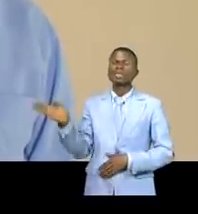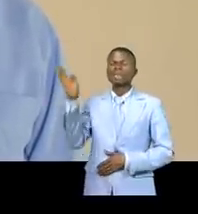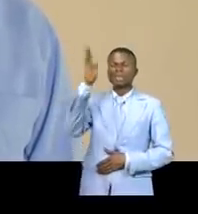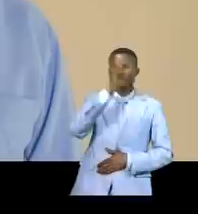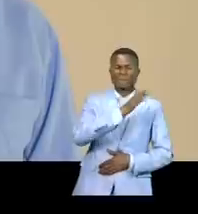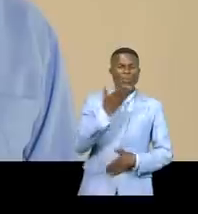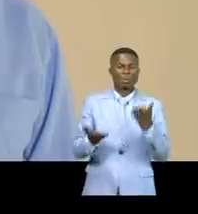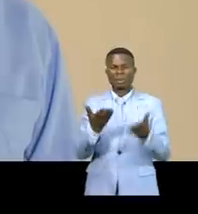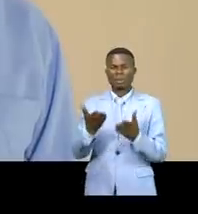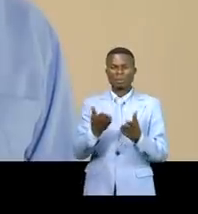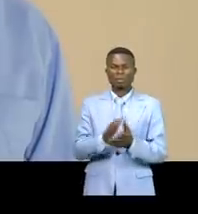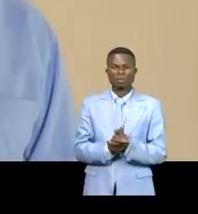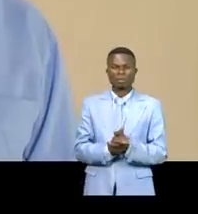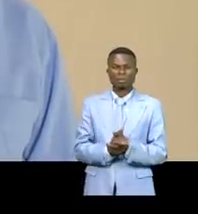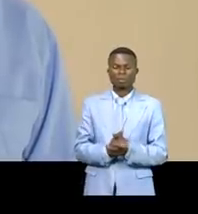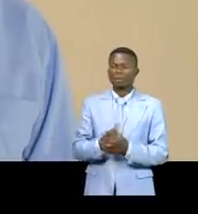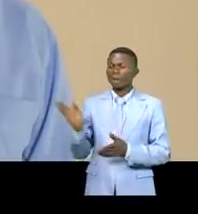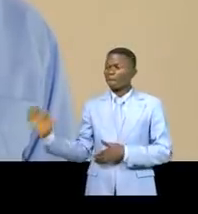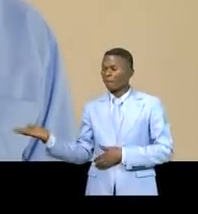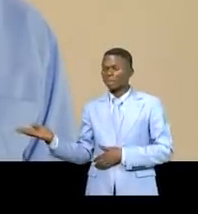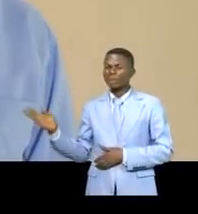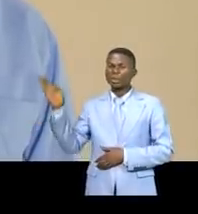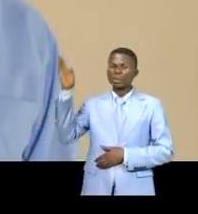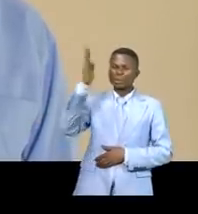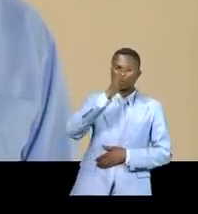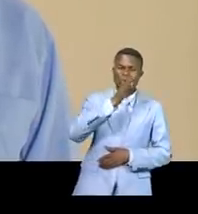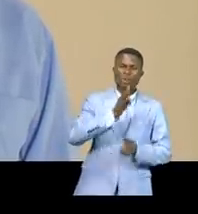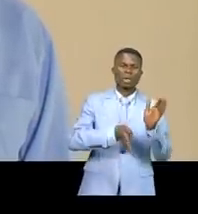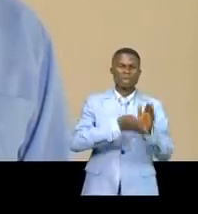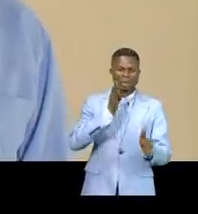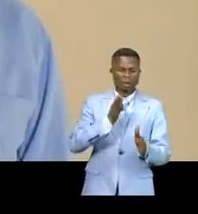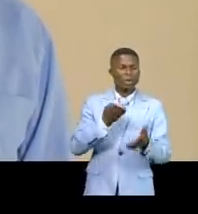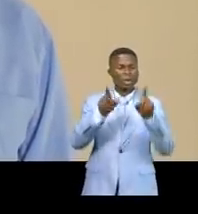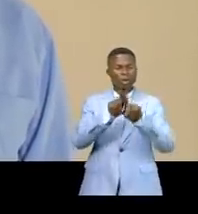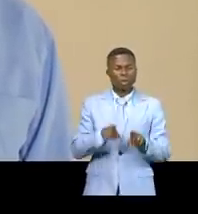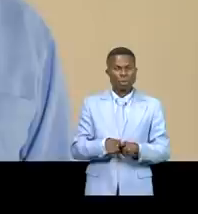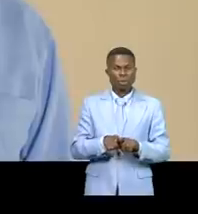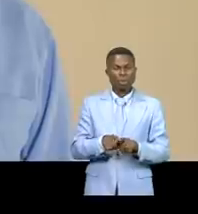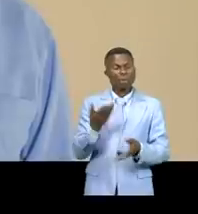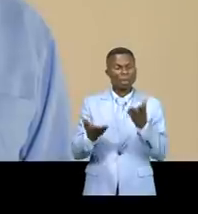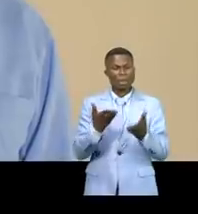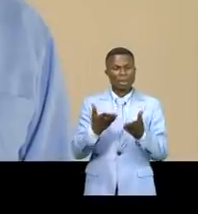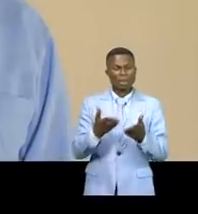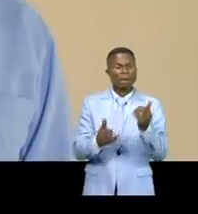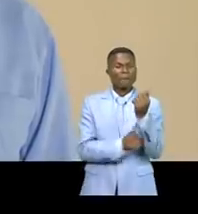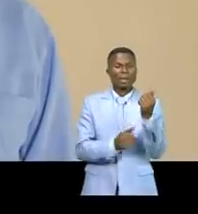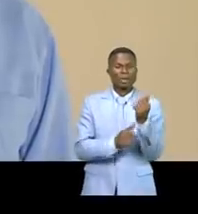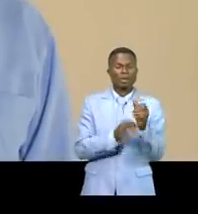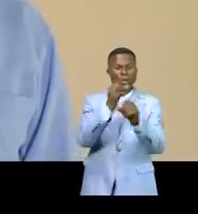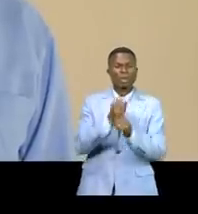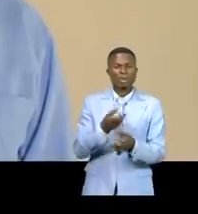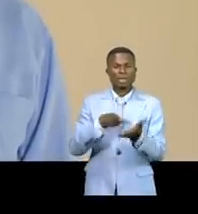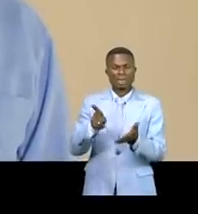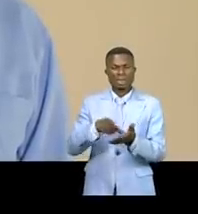parfois des débits à tort. Il y a même parfois des gens